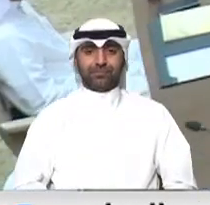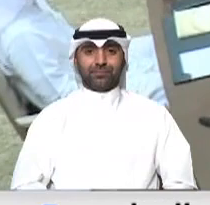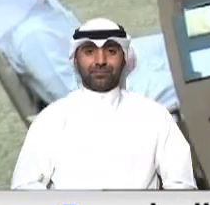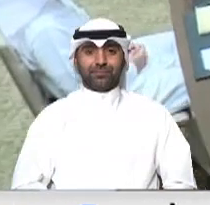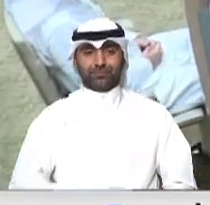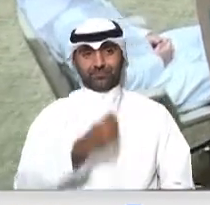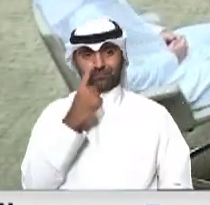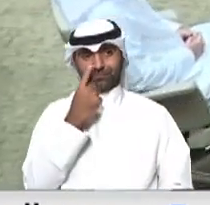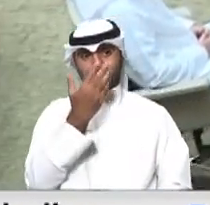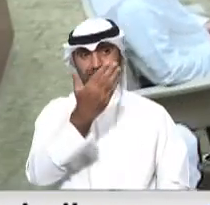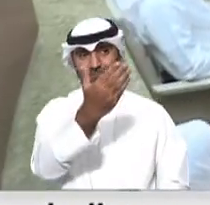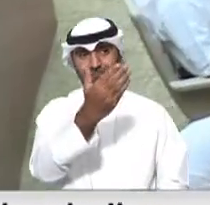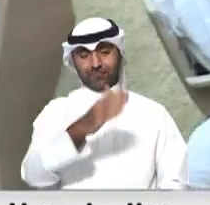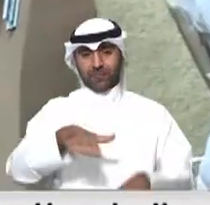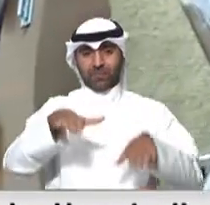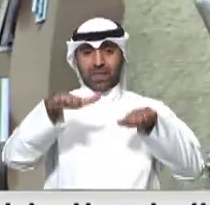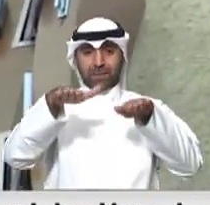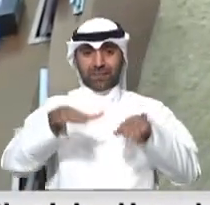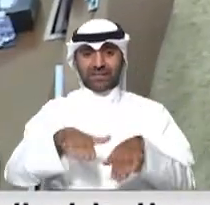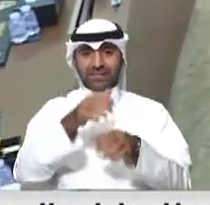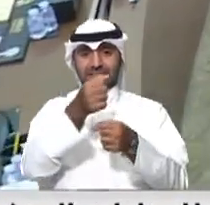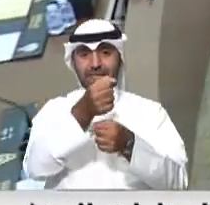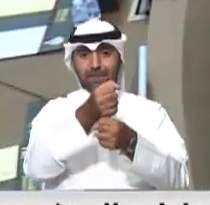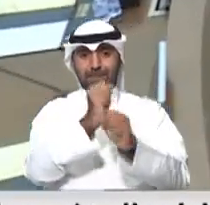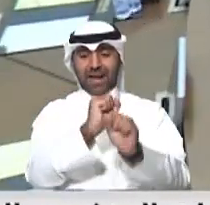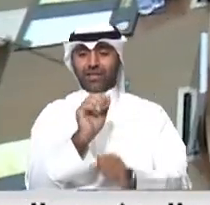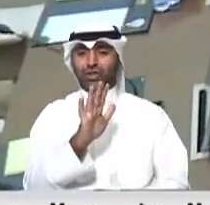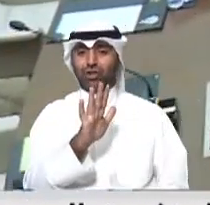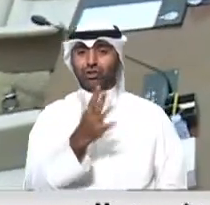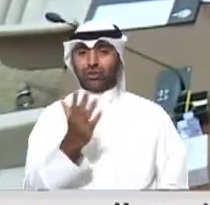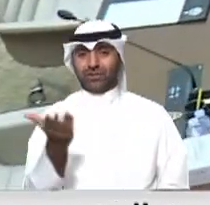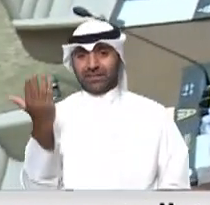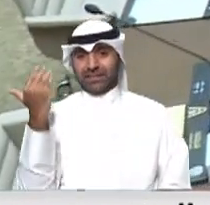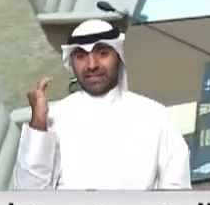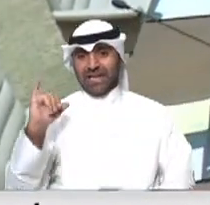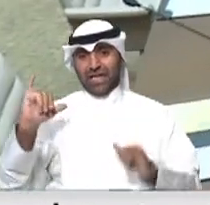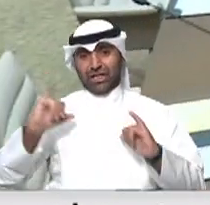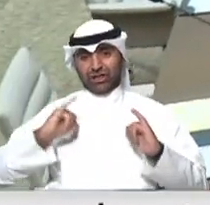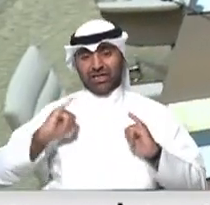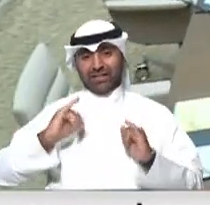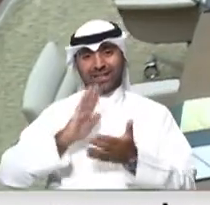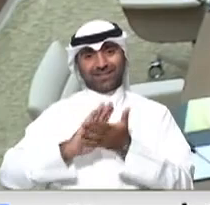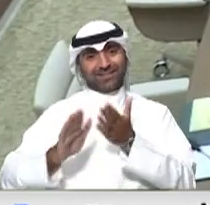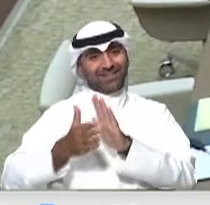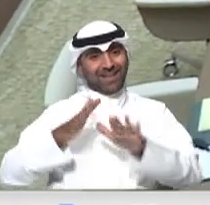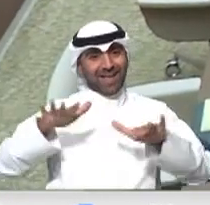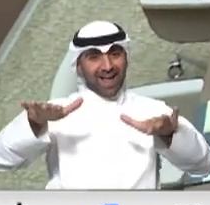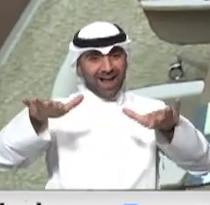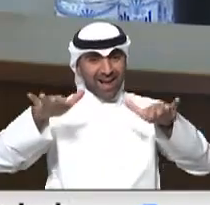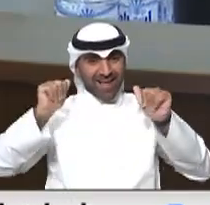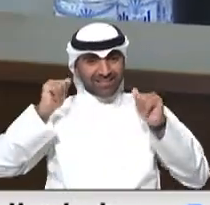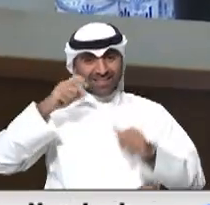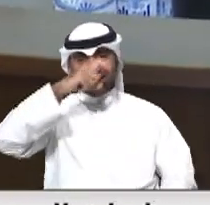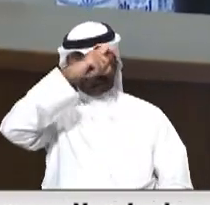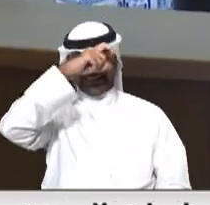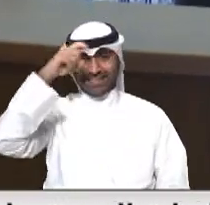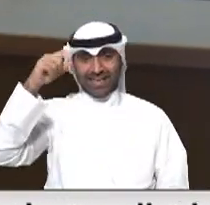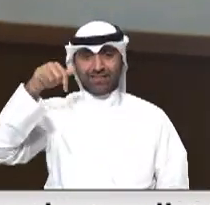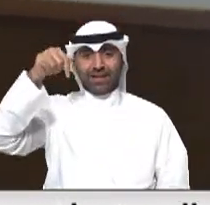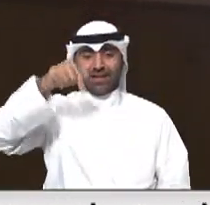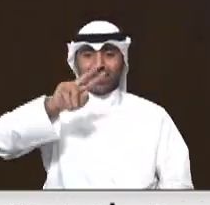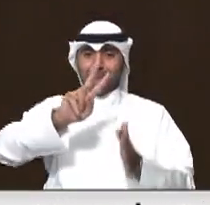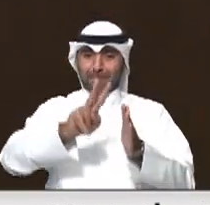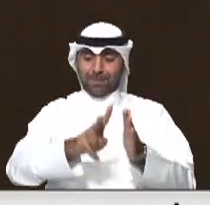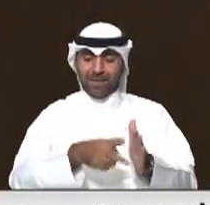بعد انقضاء الإجازة الصيفية عادت جلسات المجلس البلدي للانعقاد مجددا وبجدول أعمال